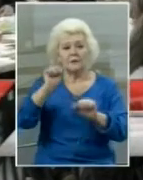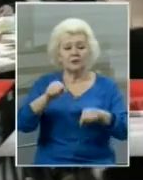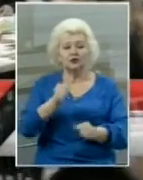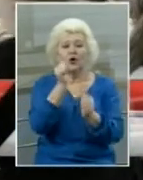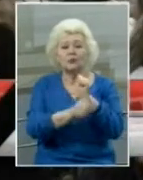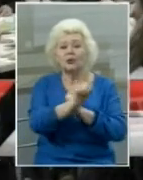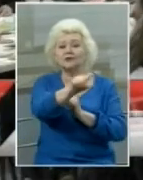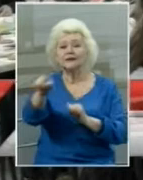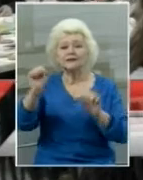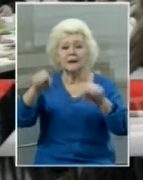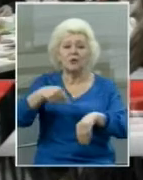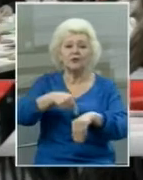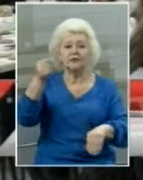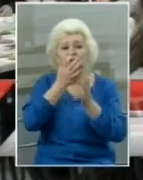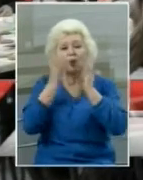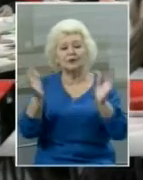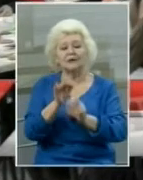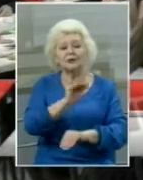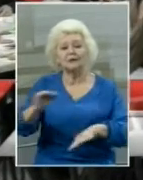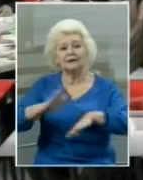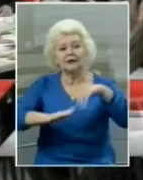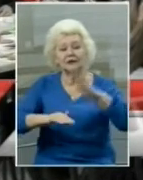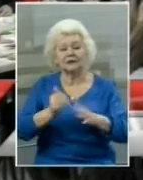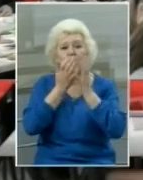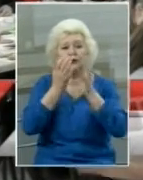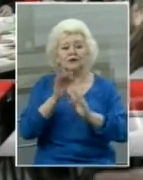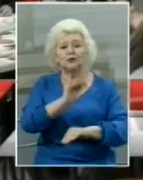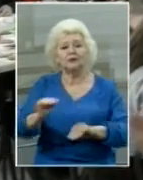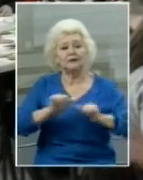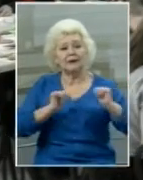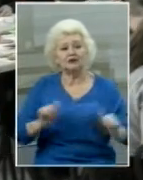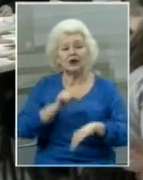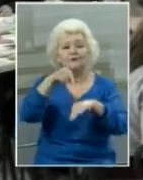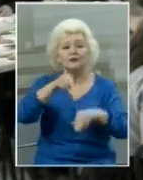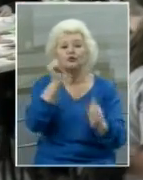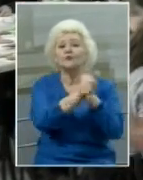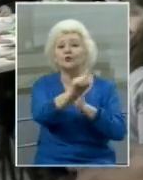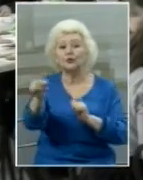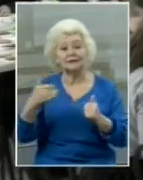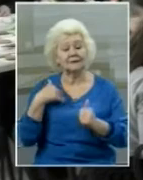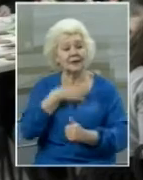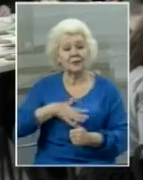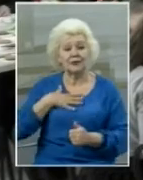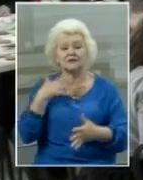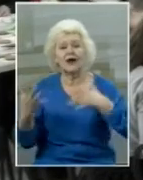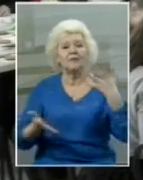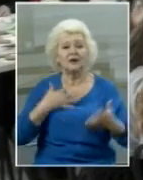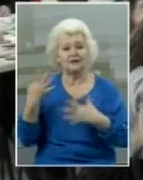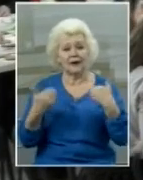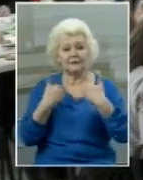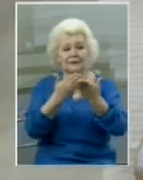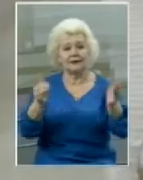Щоб кожен з них міг відчути тепло дитячих рук, тепло дитячої душі і відчути, що кожен з них переживає і вболіває за